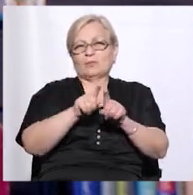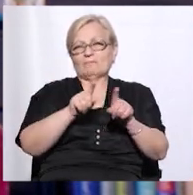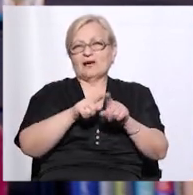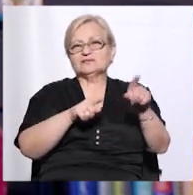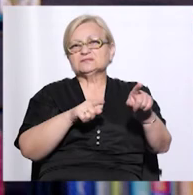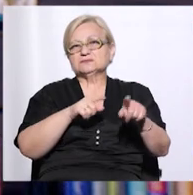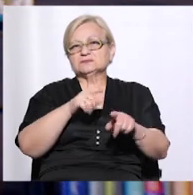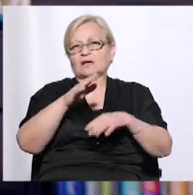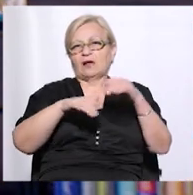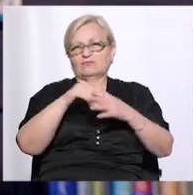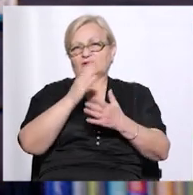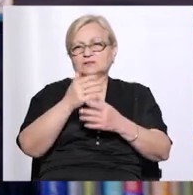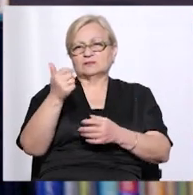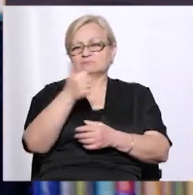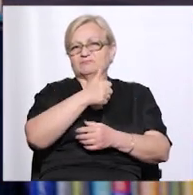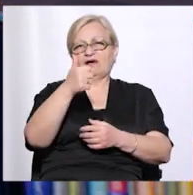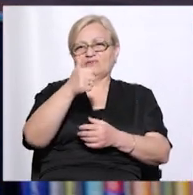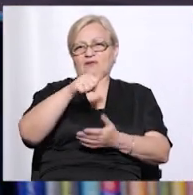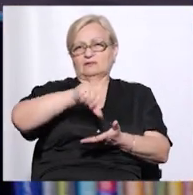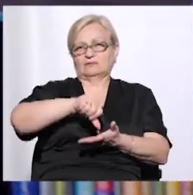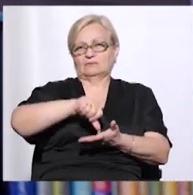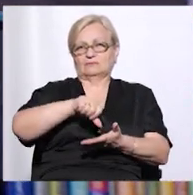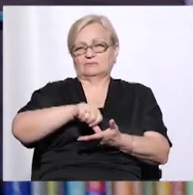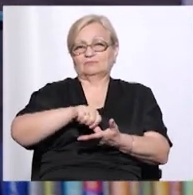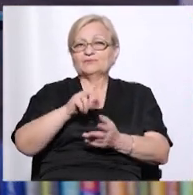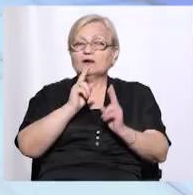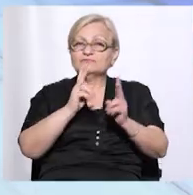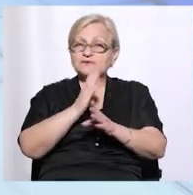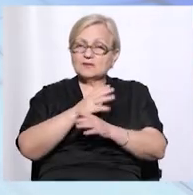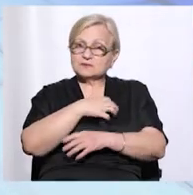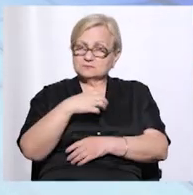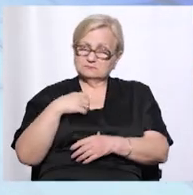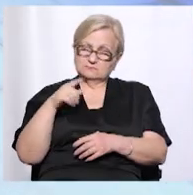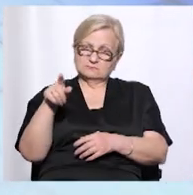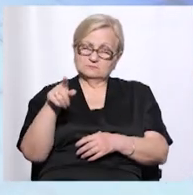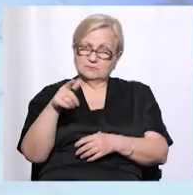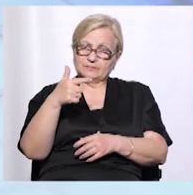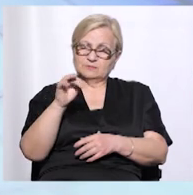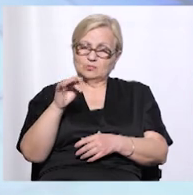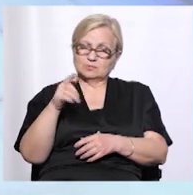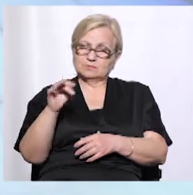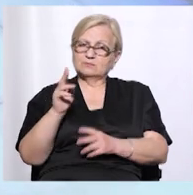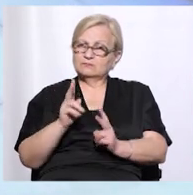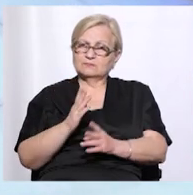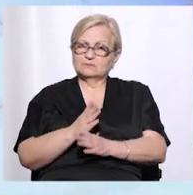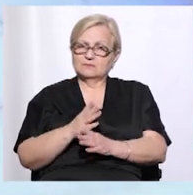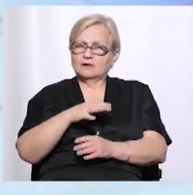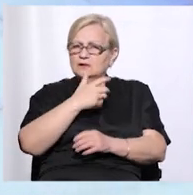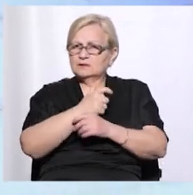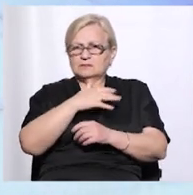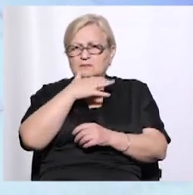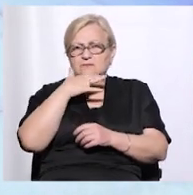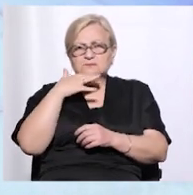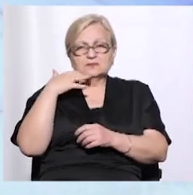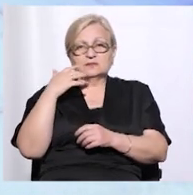რჩება გიორგი. მაინც ვინ არის მეფე გიორგი? ძალიან ბევრი, თქვენ იცით, რომ